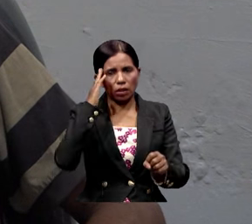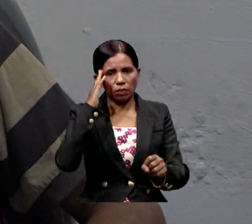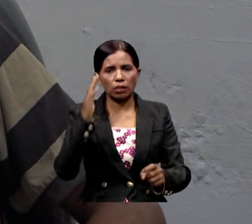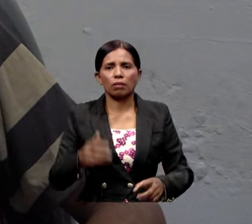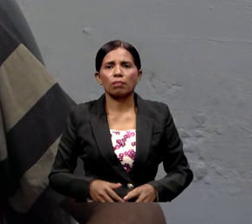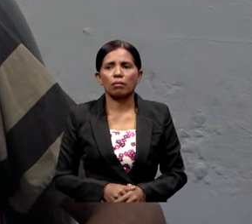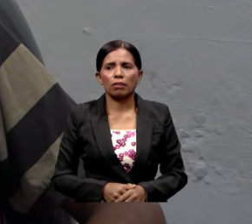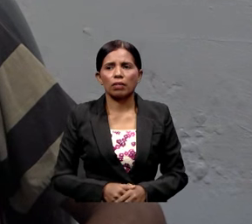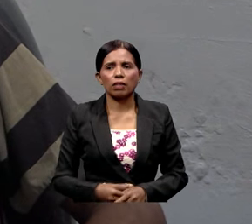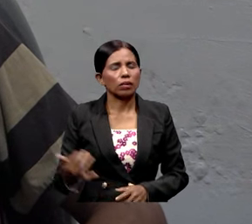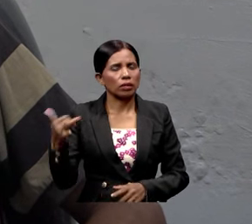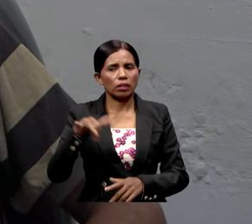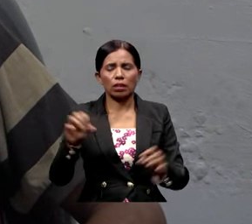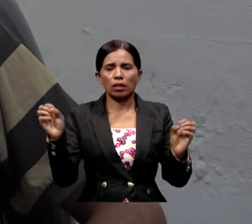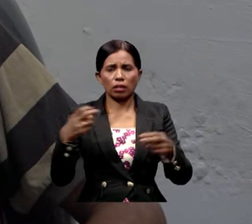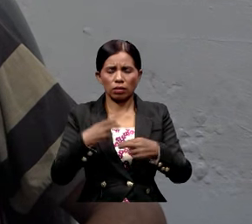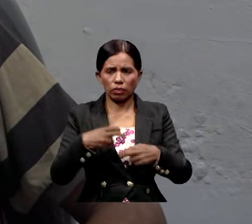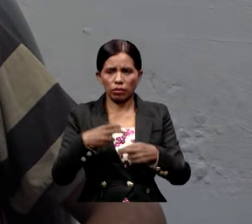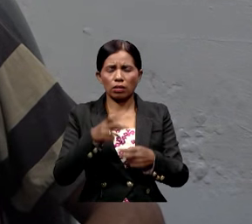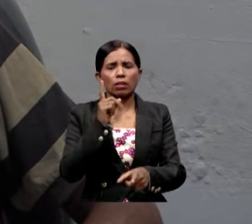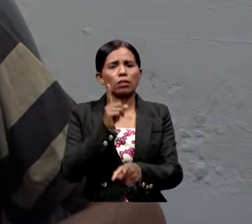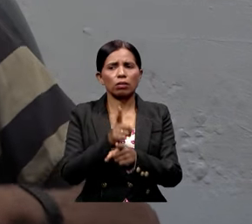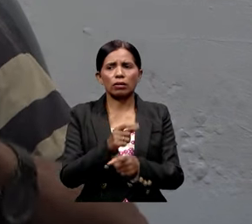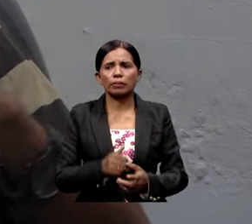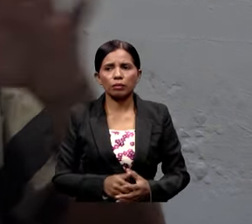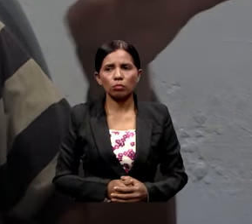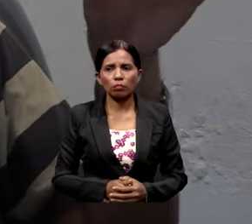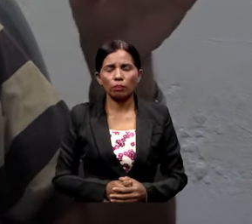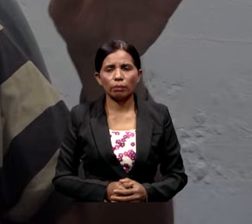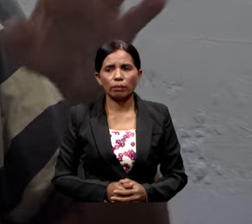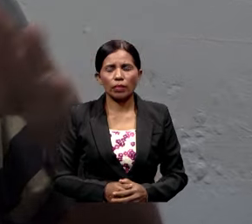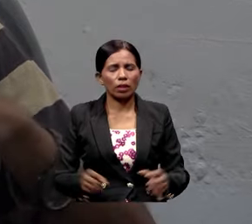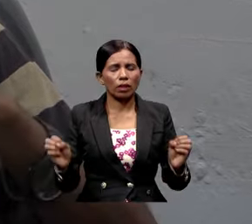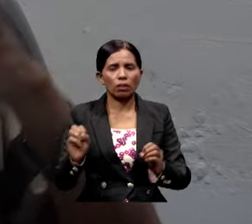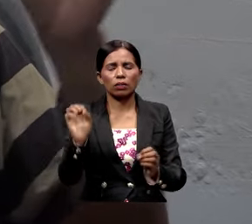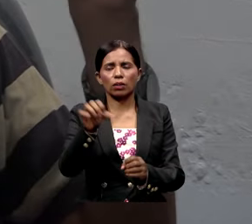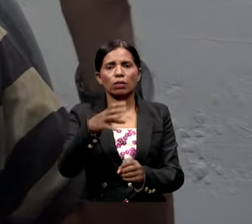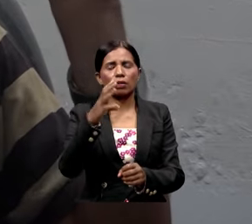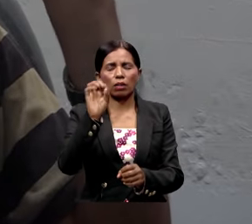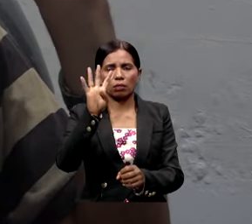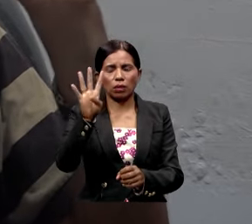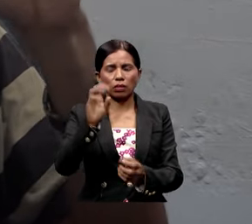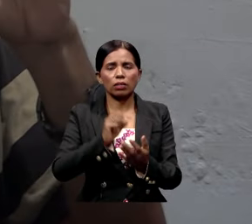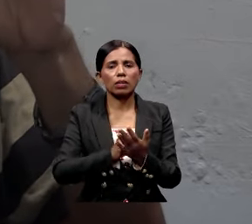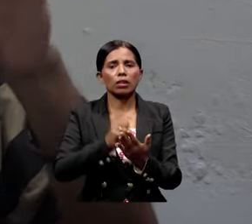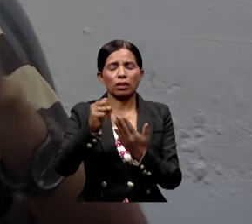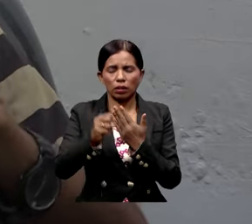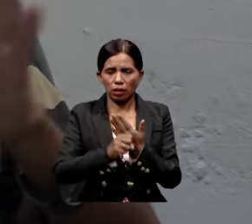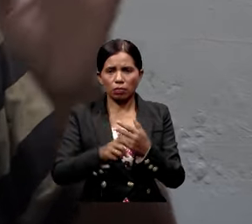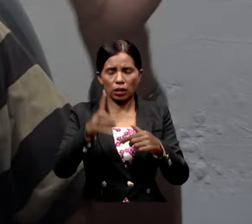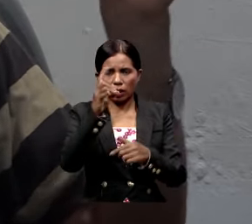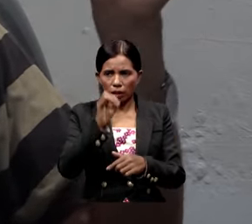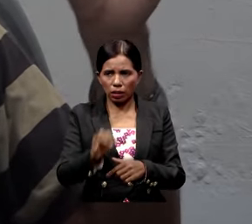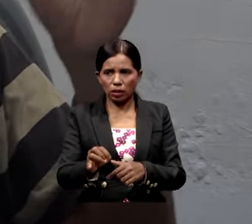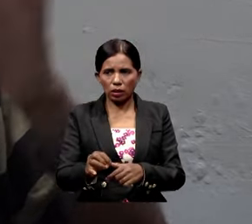kondu sira na ini. Sira laya ne haras kate bes. Ne ne laos ida kuatro de dia ia diri larang ia timur larang san sana. Sa ida